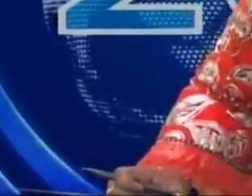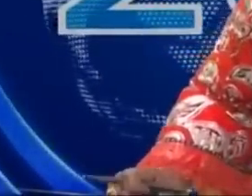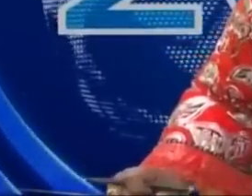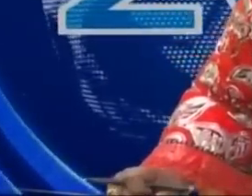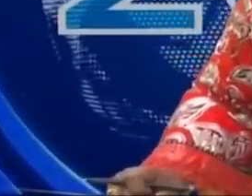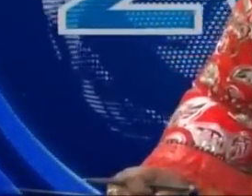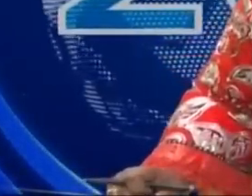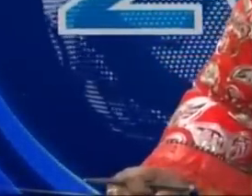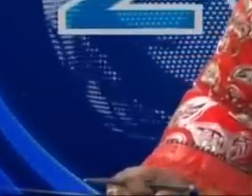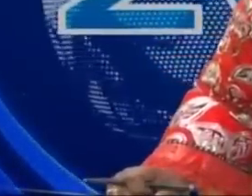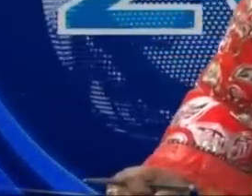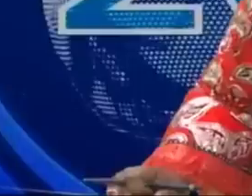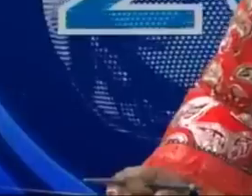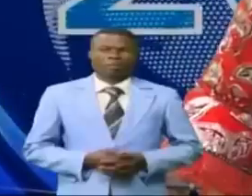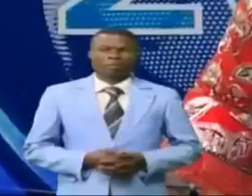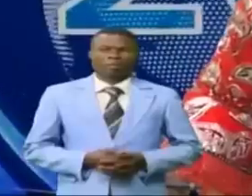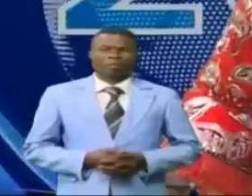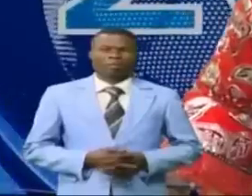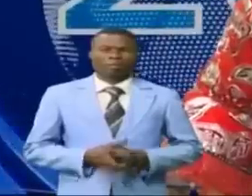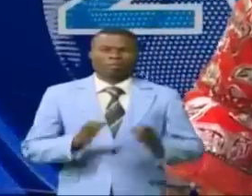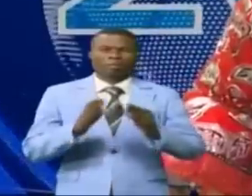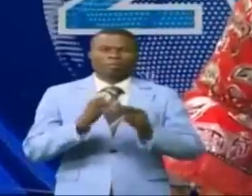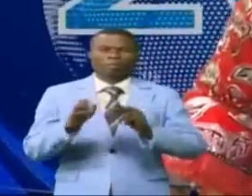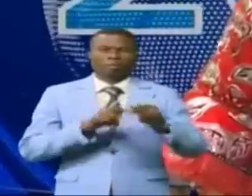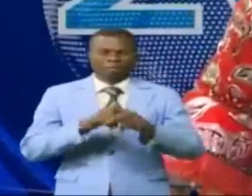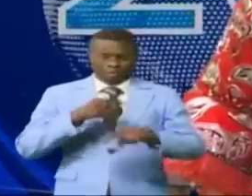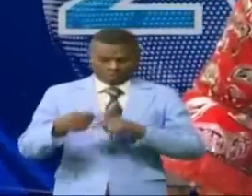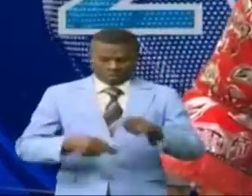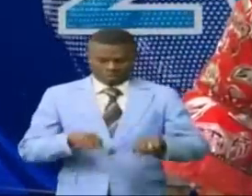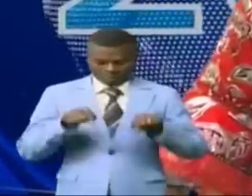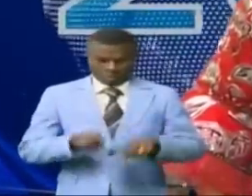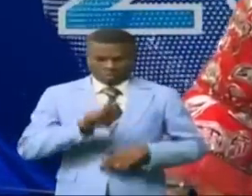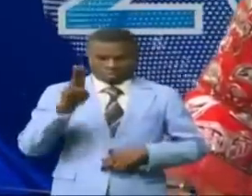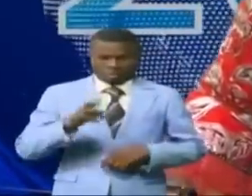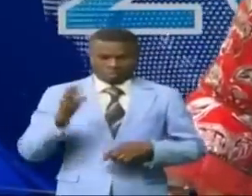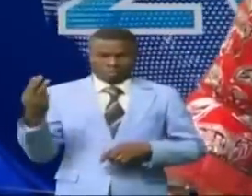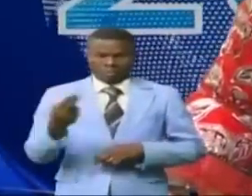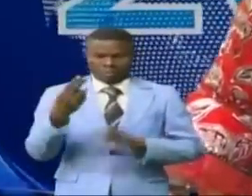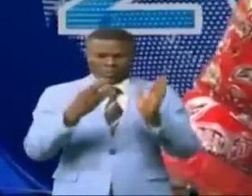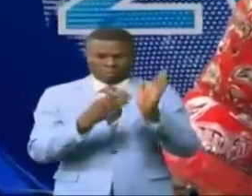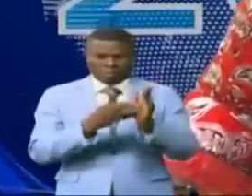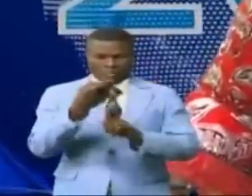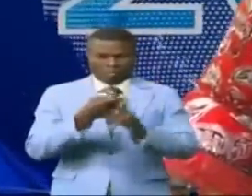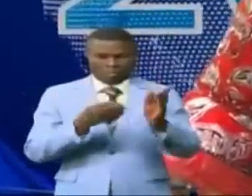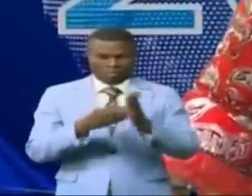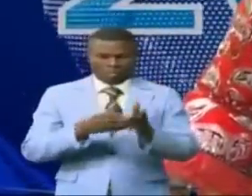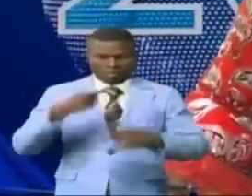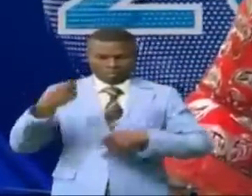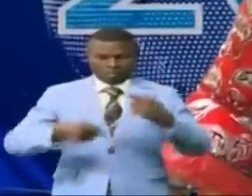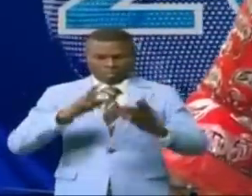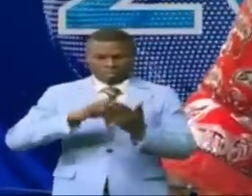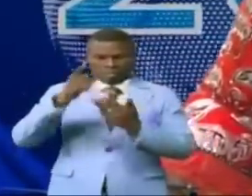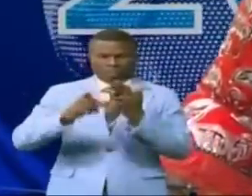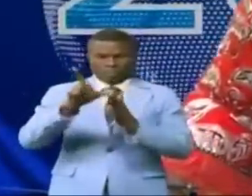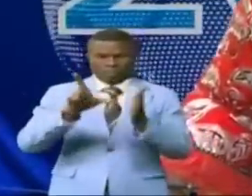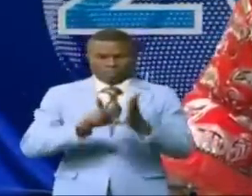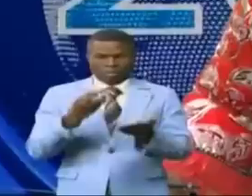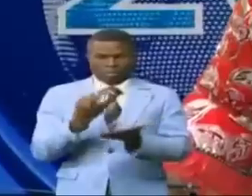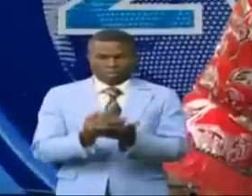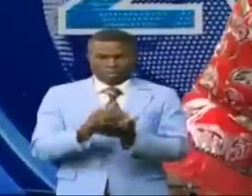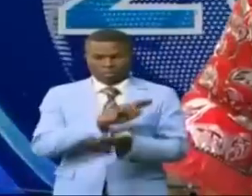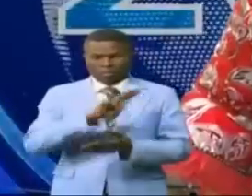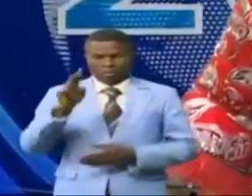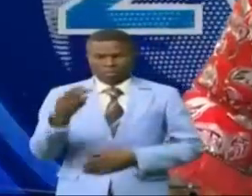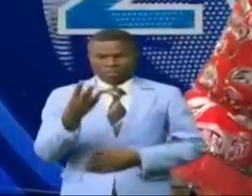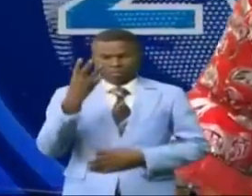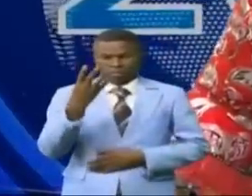En nouvelle, l'Assemblée nationale a entamé ce vendredi 29 septembre le débat général sur le projet de loi des finances 2024 devant